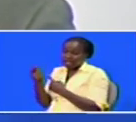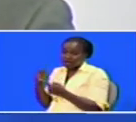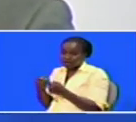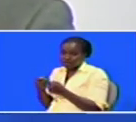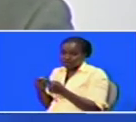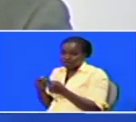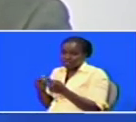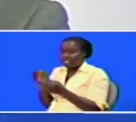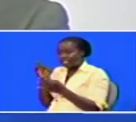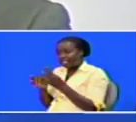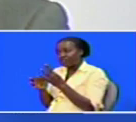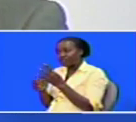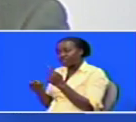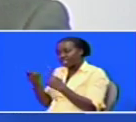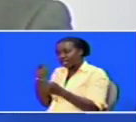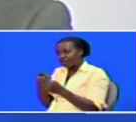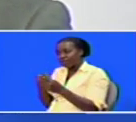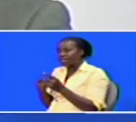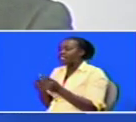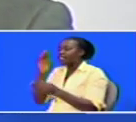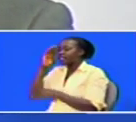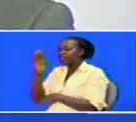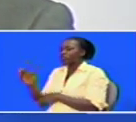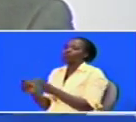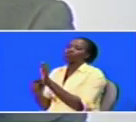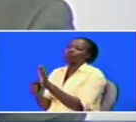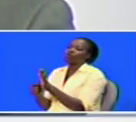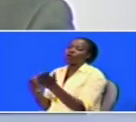wakija watatupatia sasa mwelekeo wa kuwa